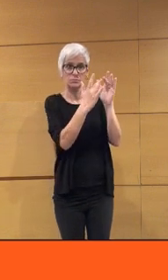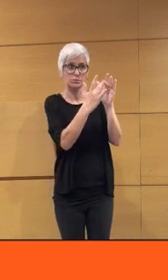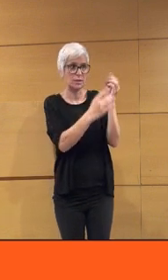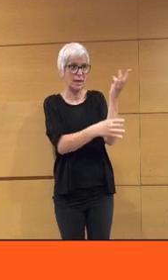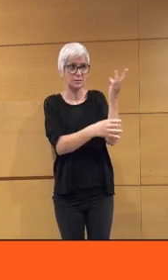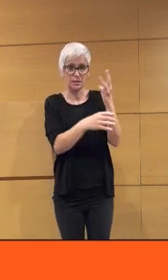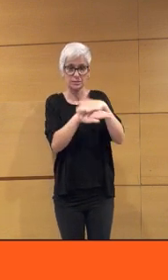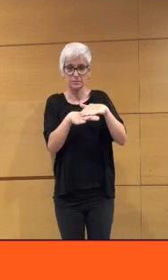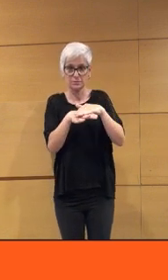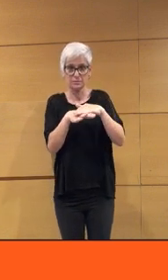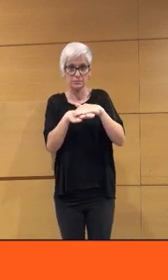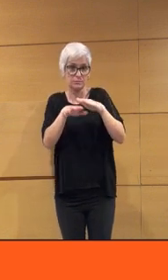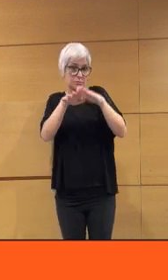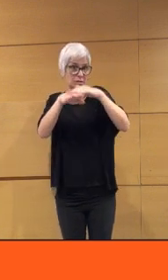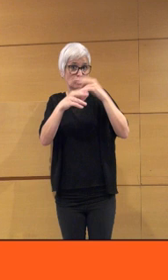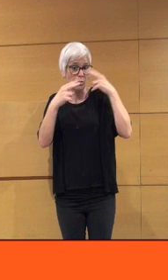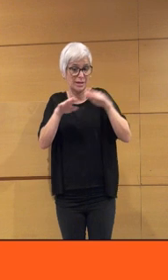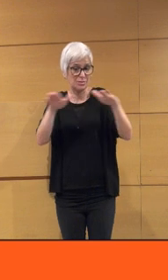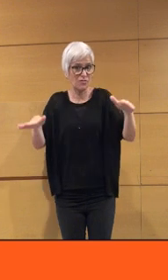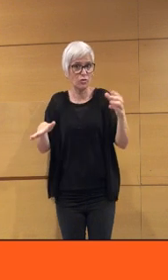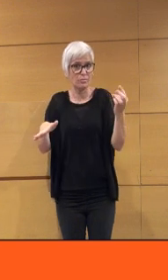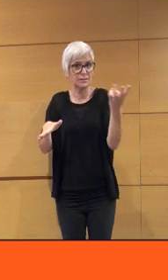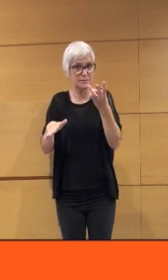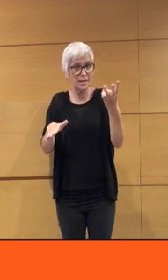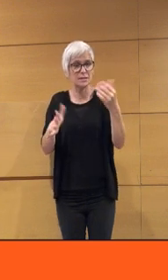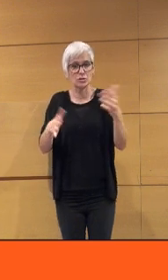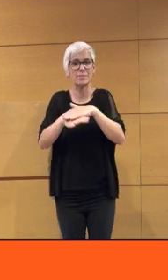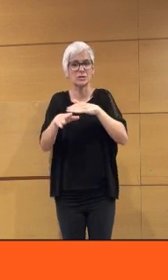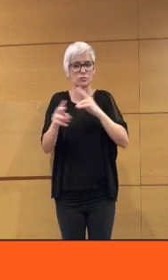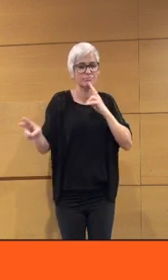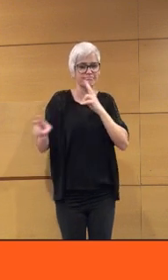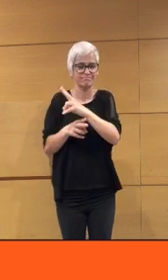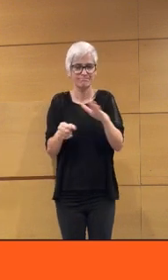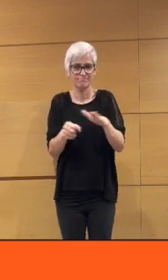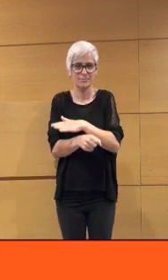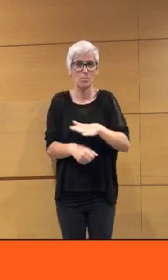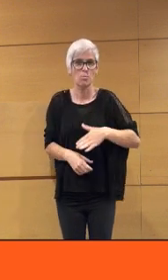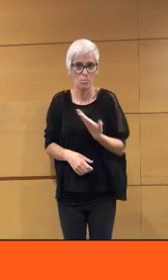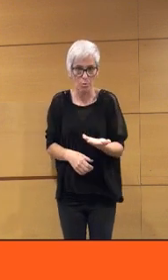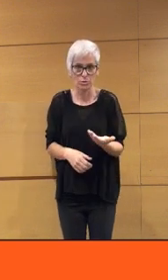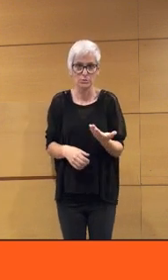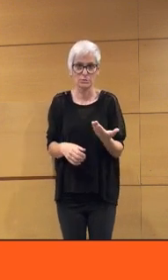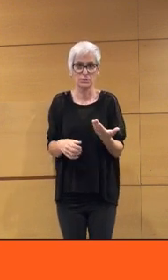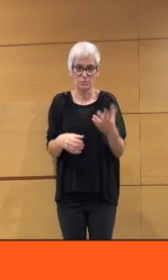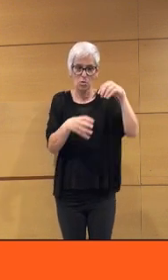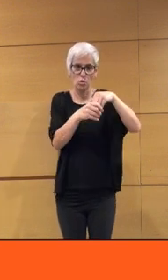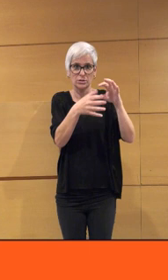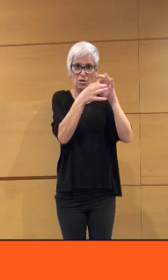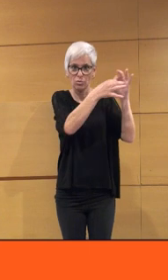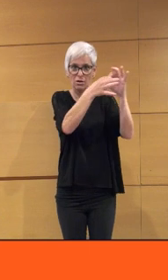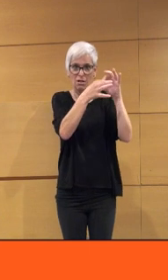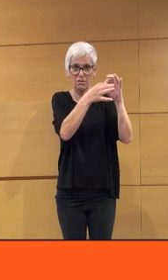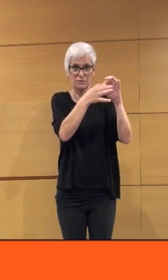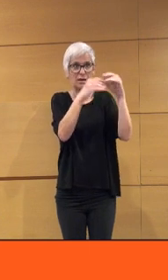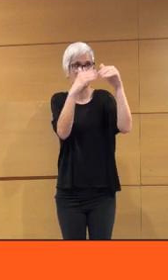les diferents plataformes, i que la pròpia administració sigui capaç de donar resposta connectant també els continguts entre les